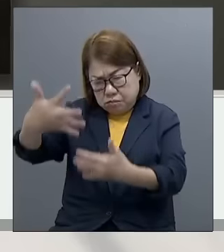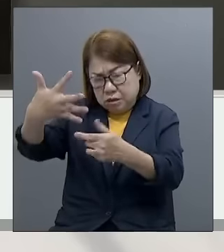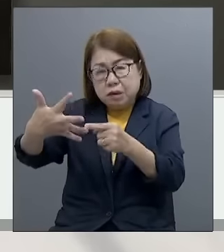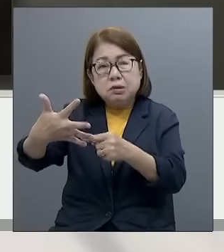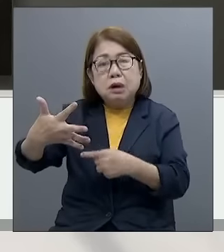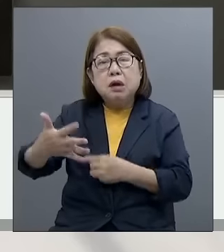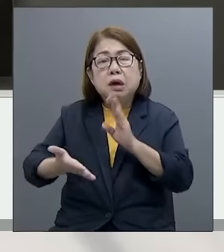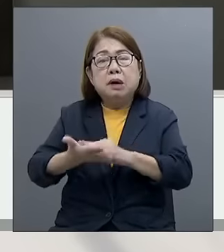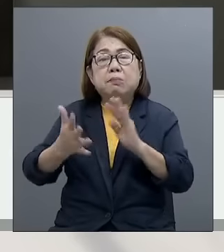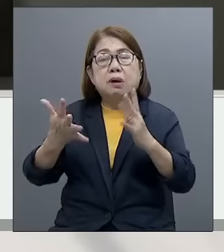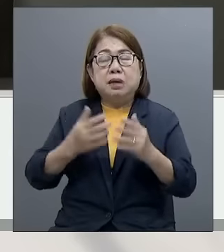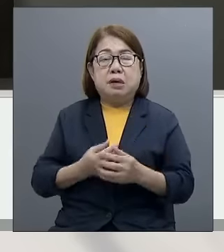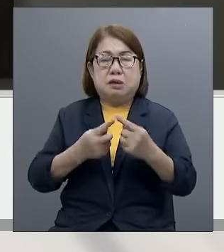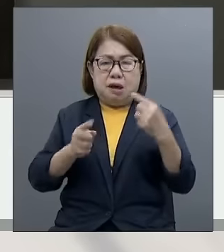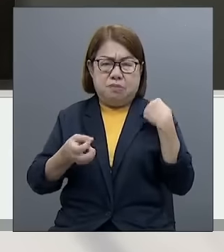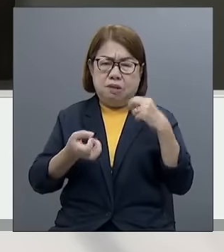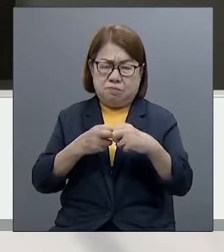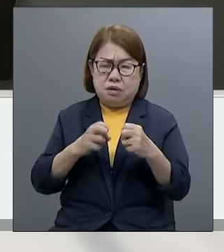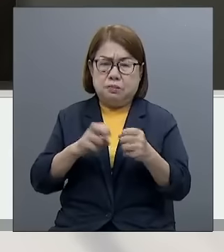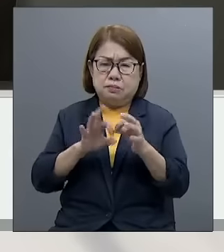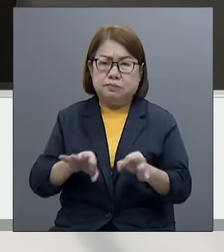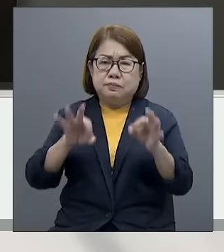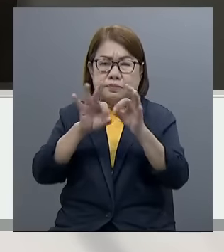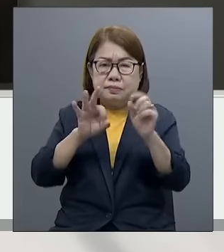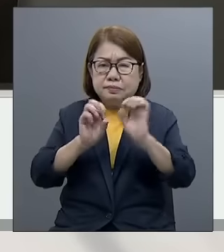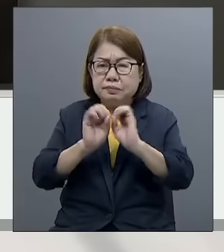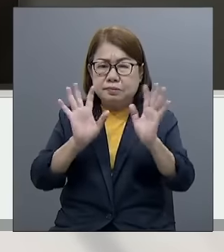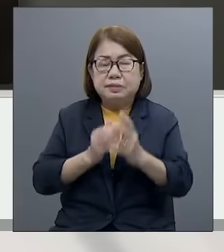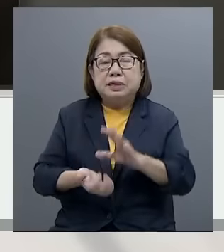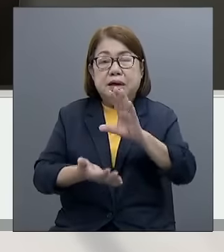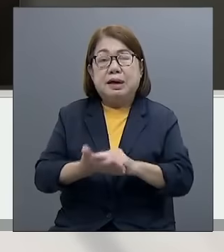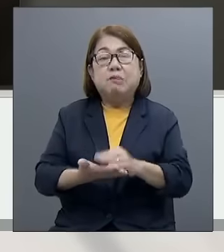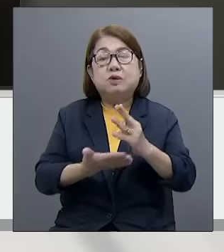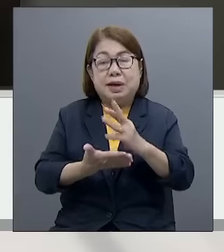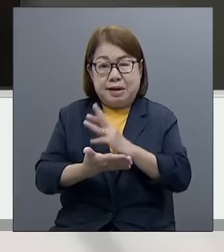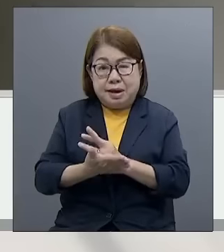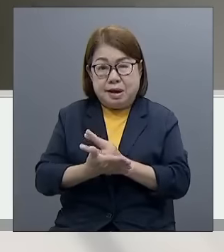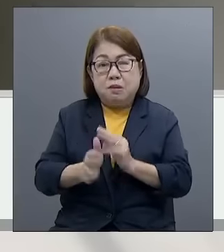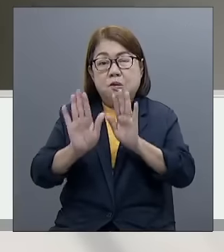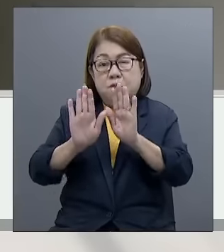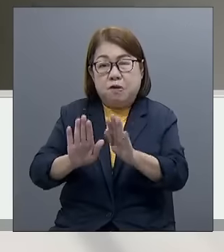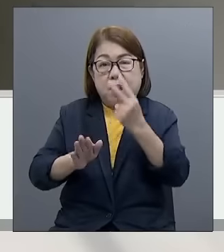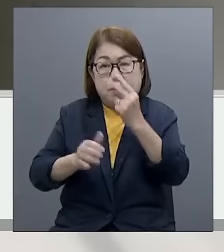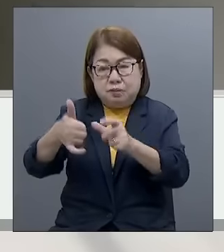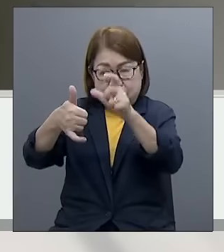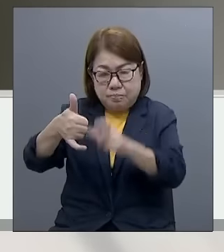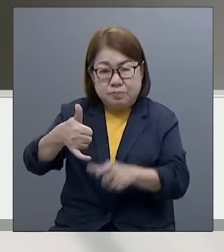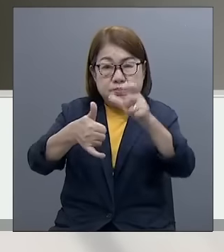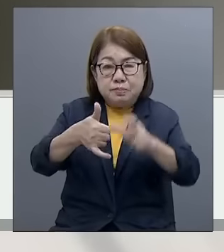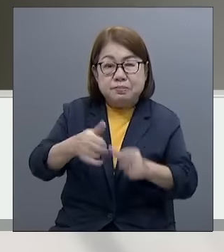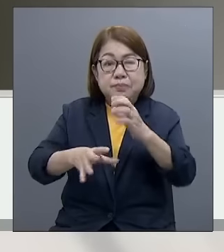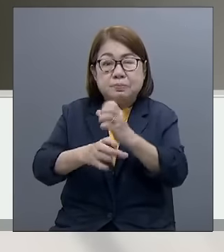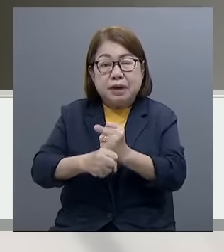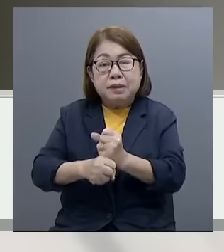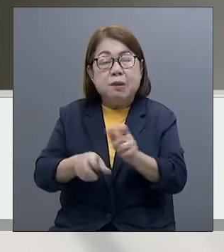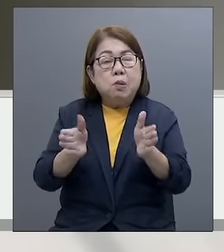แล้วก็ยังคงมีข้อถกเถียงที่สำคัญค่ะข้อมูลในทางวิชาการที่มีต่อข้อสังเกตลักษณะของศิลปะเทียบเคียงกับห้วงเวลา